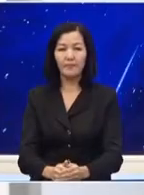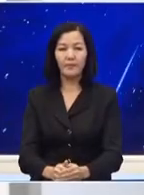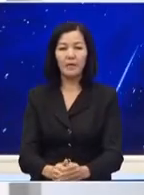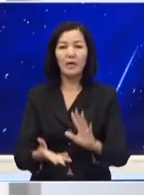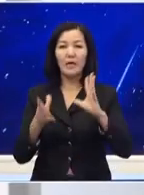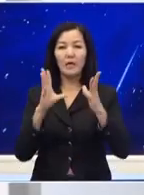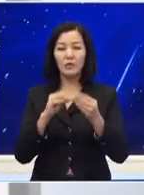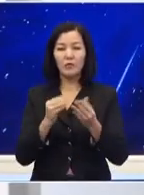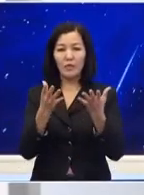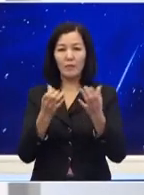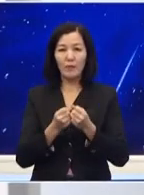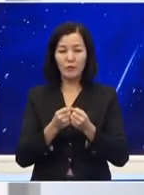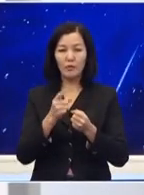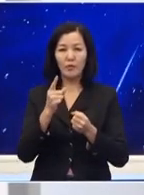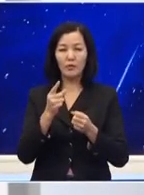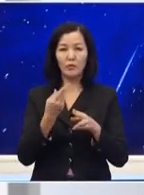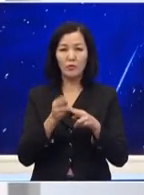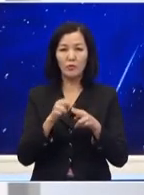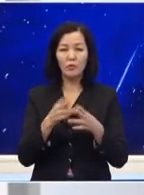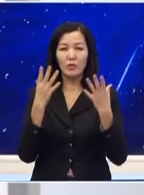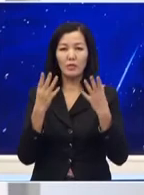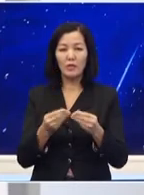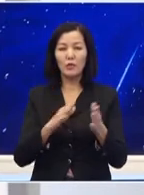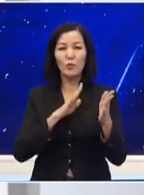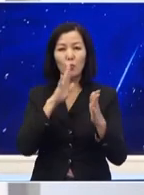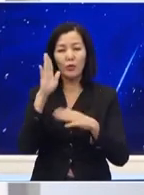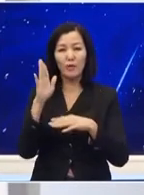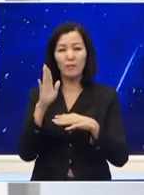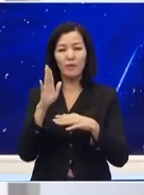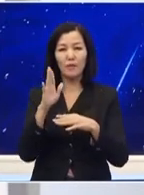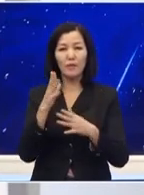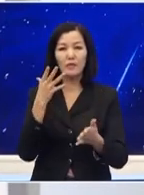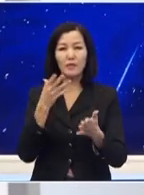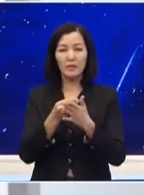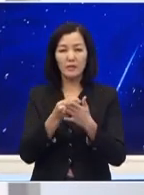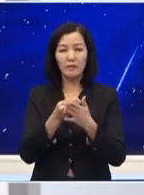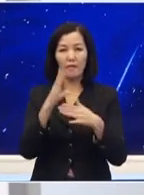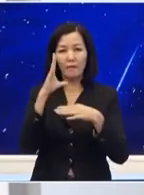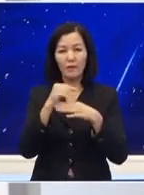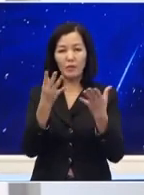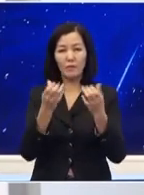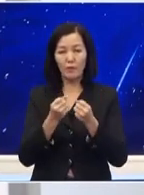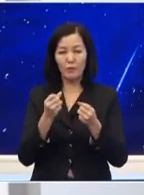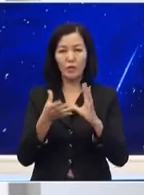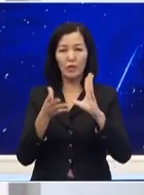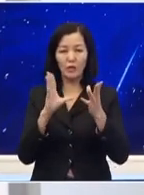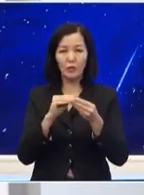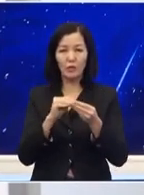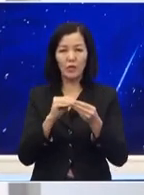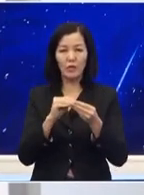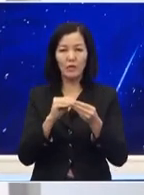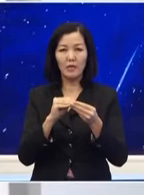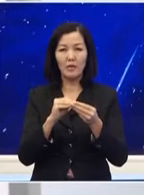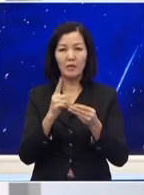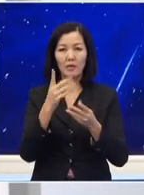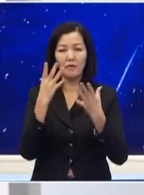Результаты пациенты получают в тот же день. Если, скажем, утром пациент сдал анализ, вечером он уже получает результат. Ну, в